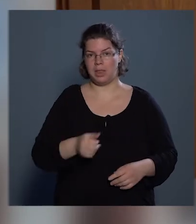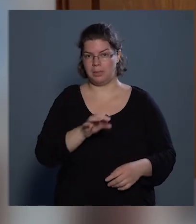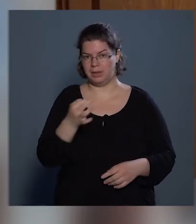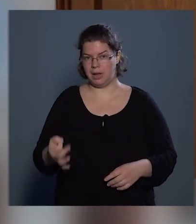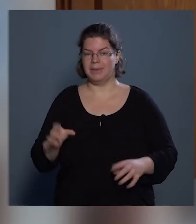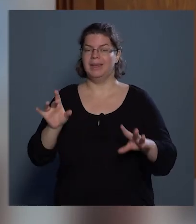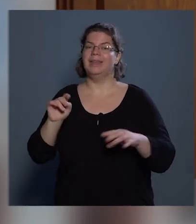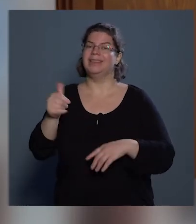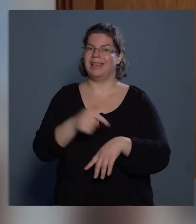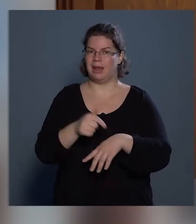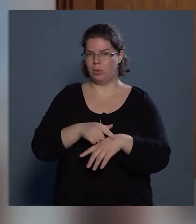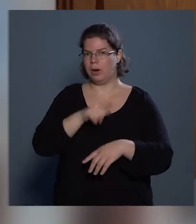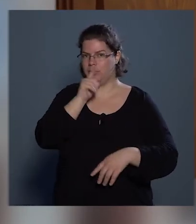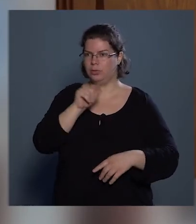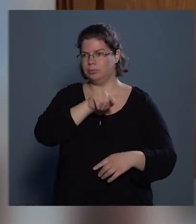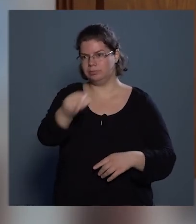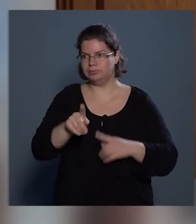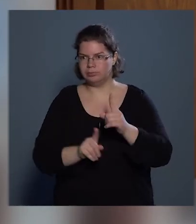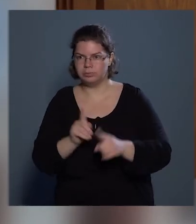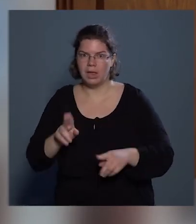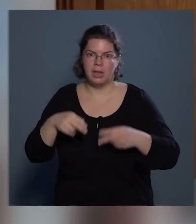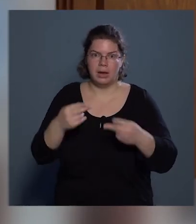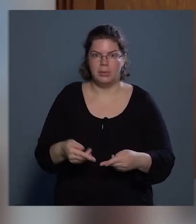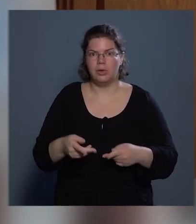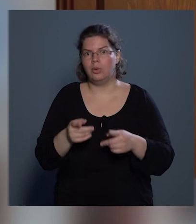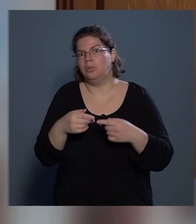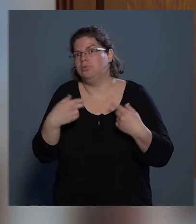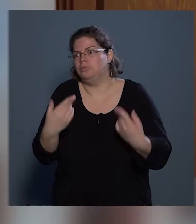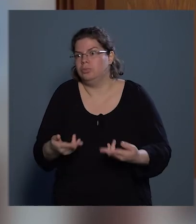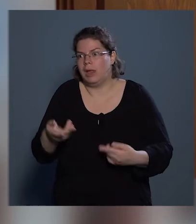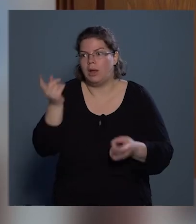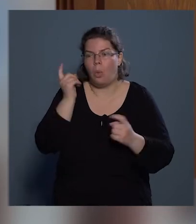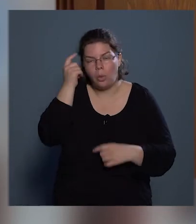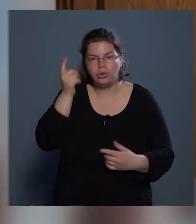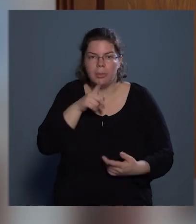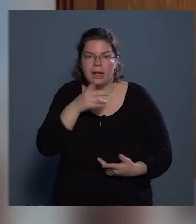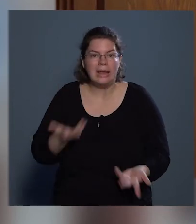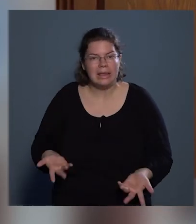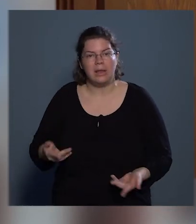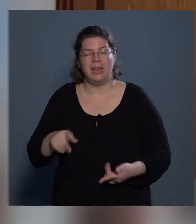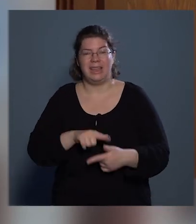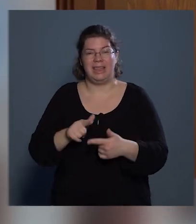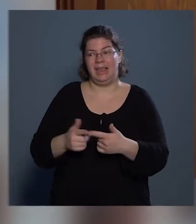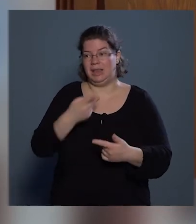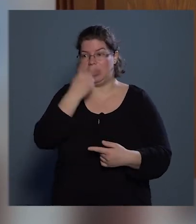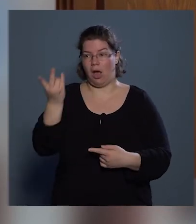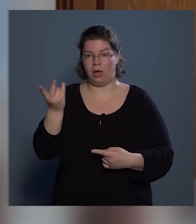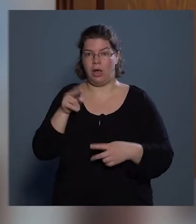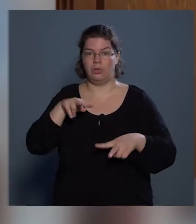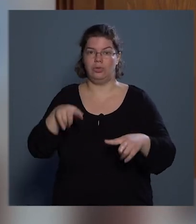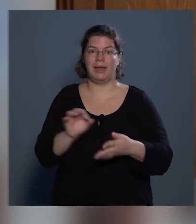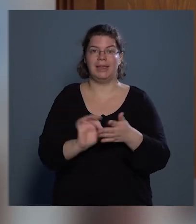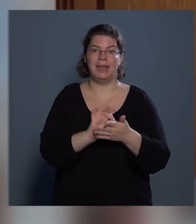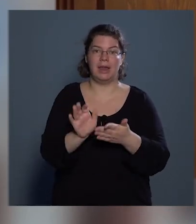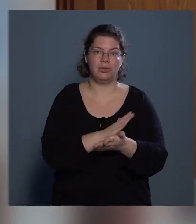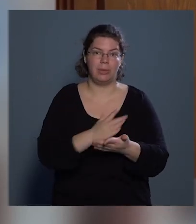kitűzte a bejárást, úgyhogy reméljük, hogy utána okosabbak leszünk. Az, hogy ez a két szakhatóságnak az írásbeli véleménye mikor